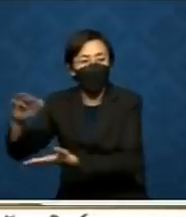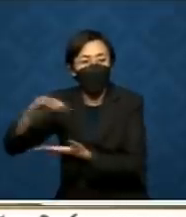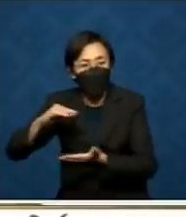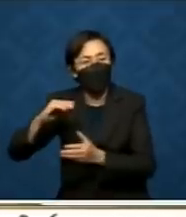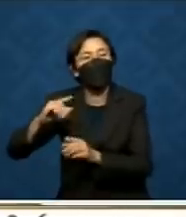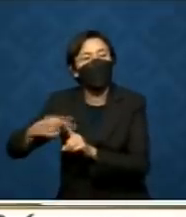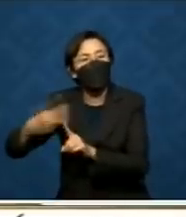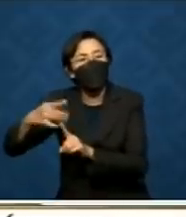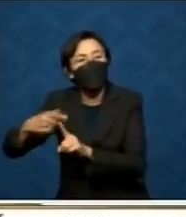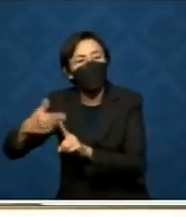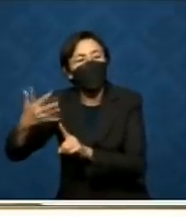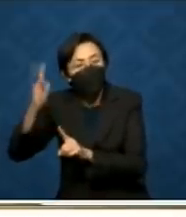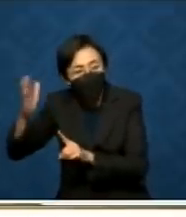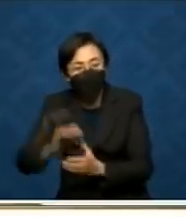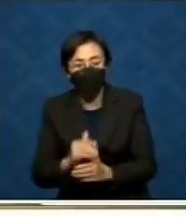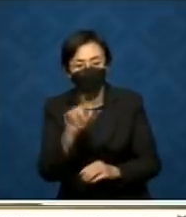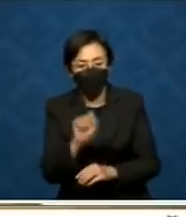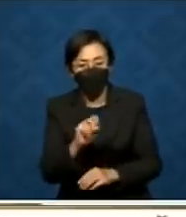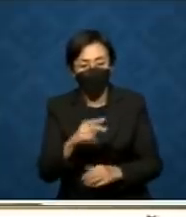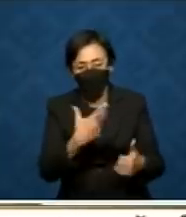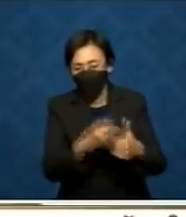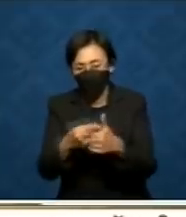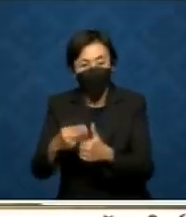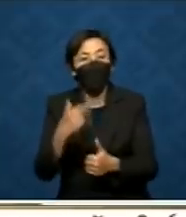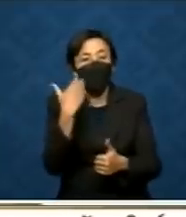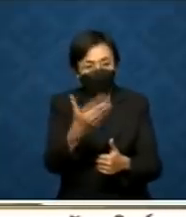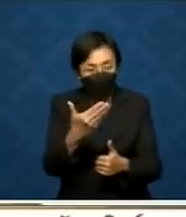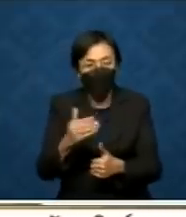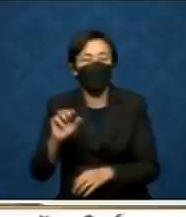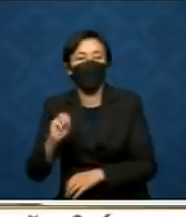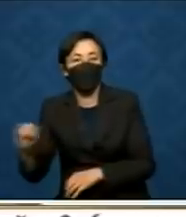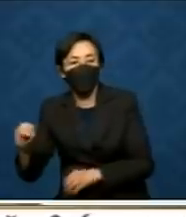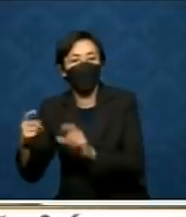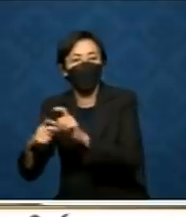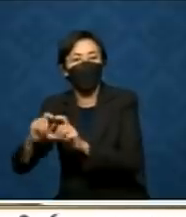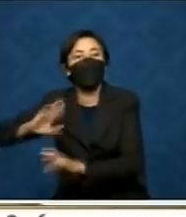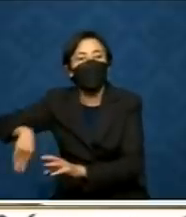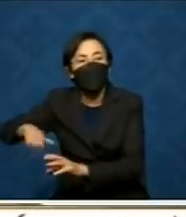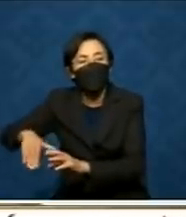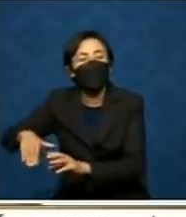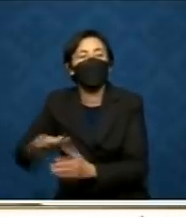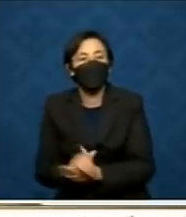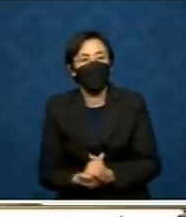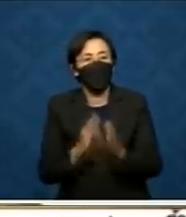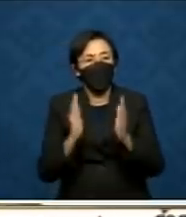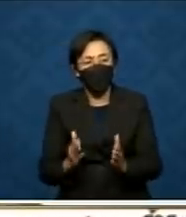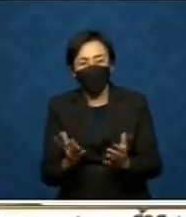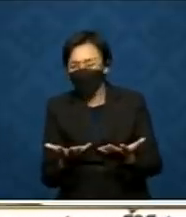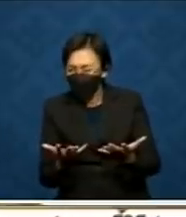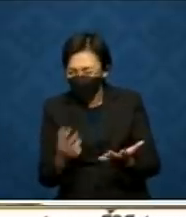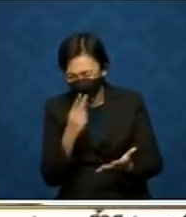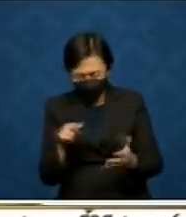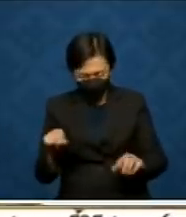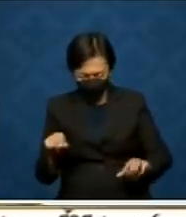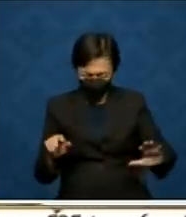รีบระบาย chawakให้มันทั่วทั่วๆไอ้นี่มันมีพยานแบบล้อมันมีเหตุการณ์แบบ